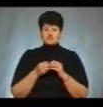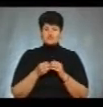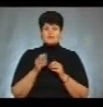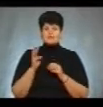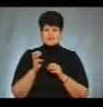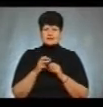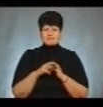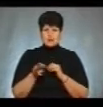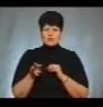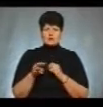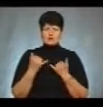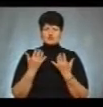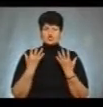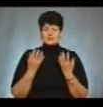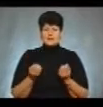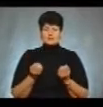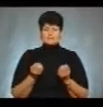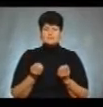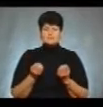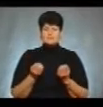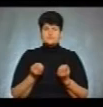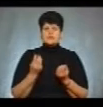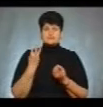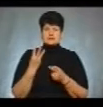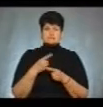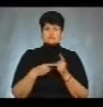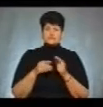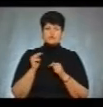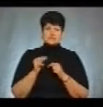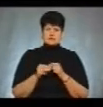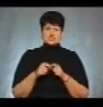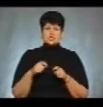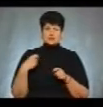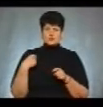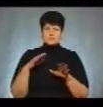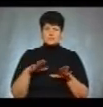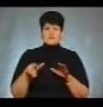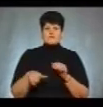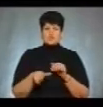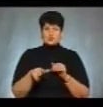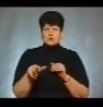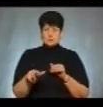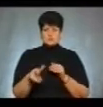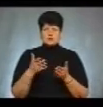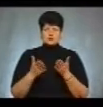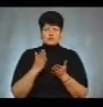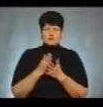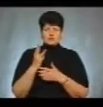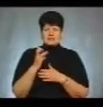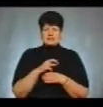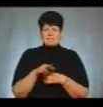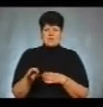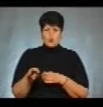300 мільйонів, якщо ми маємо на сьогоднішній день 3,5 тисячі кілометрів місцевих доріг, і якщо ми маємо по 300